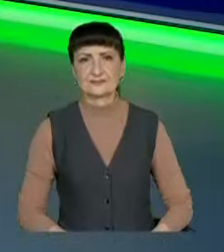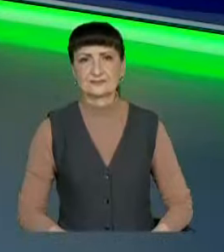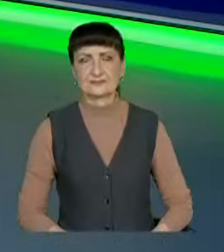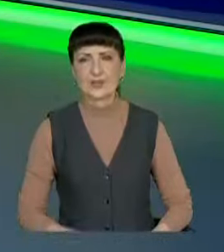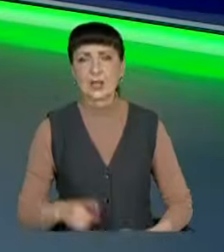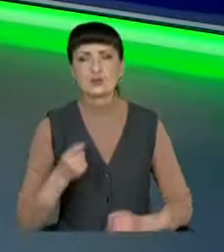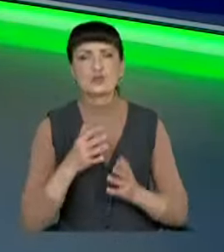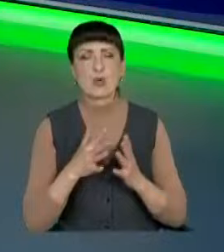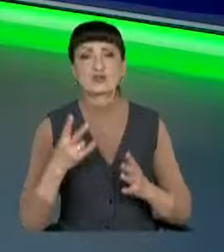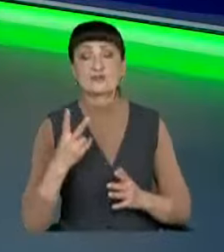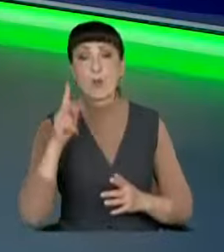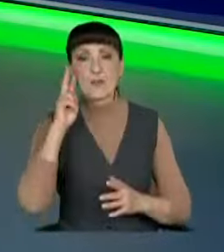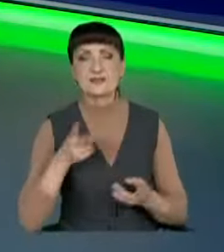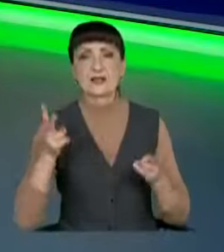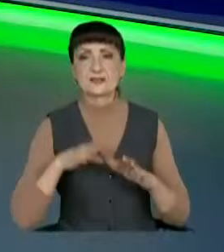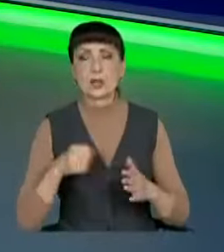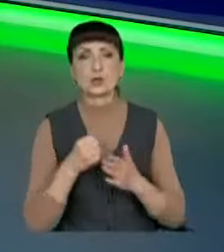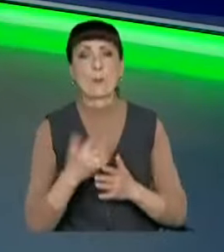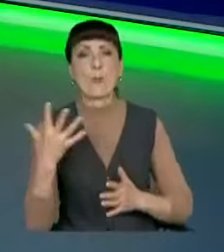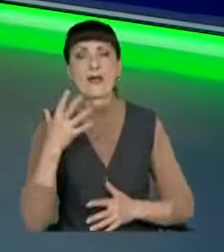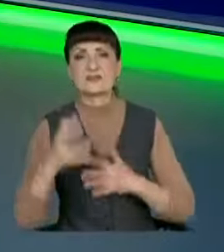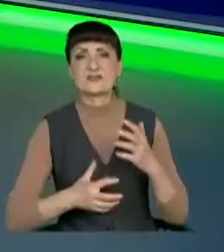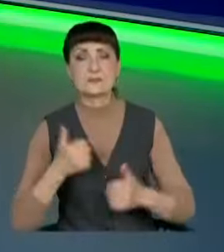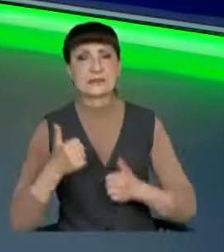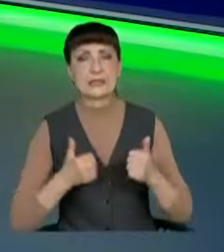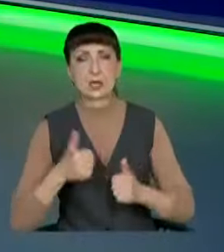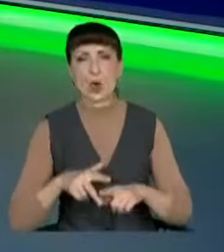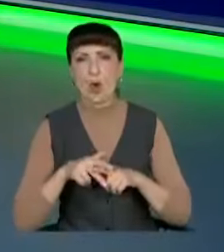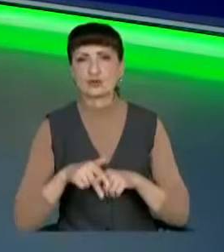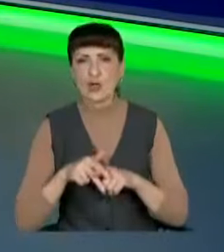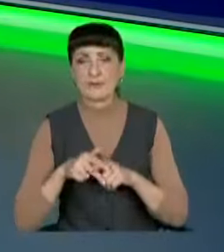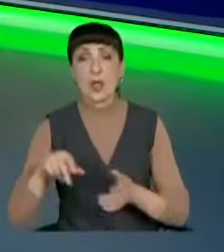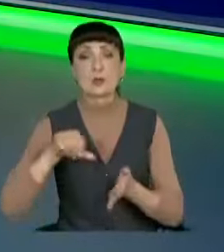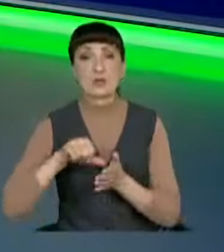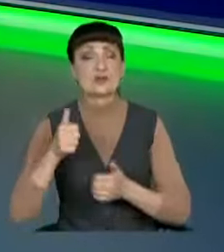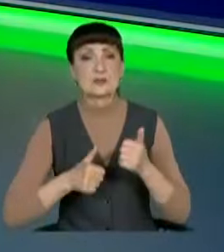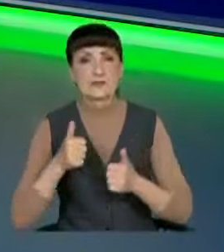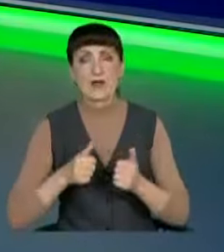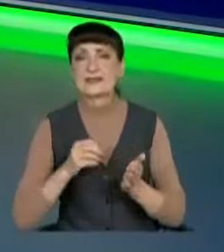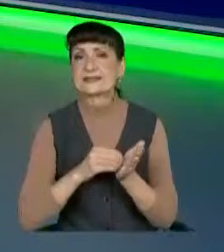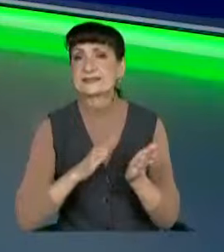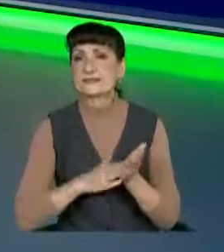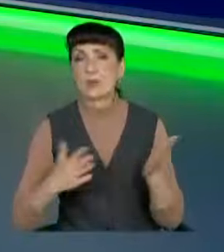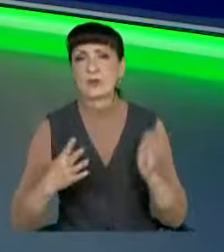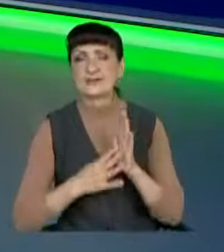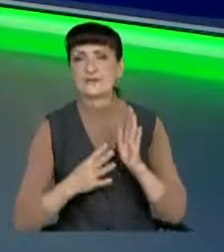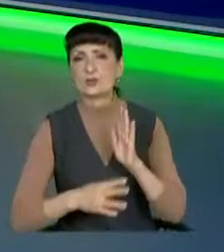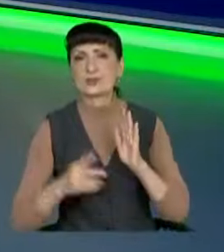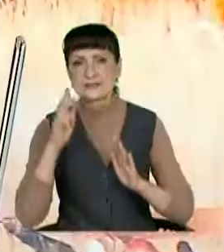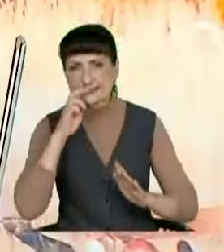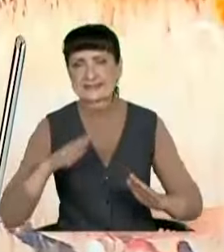Чуть больше двух месяцев осталось до пятых всемирных игр кочевников. Для участия в соревнованиях зарегистрировалось 90